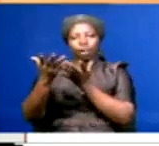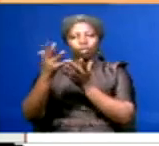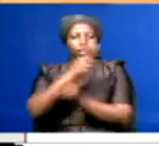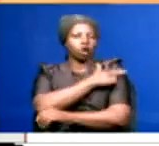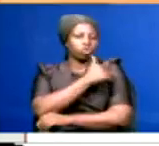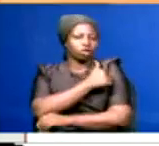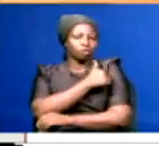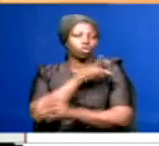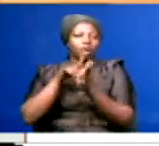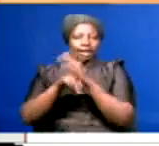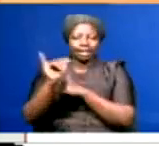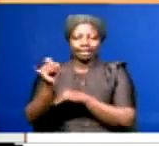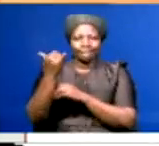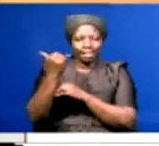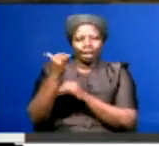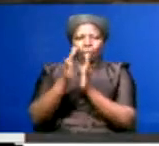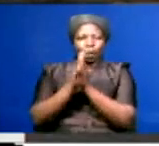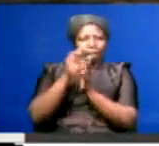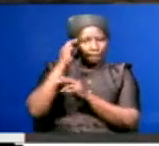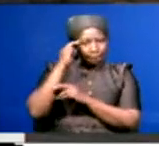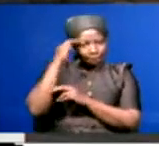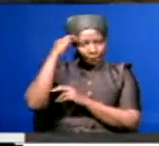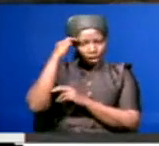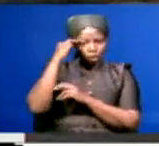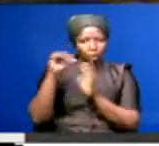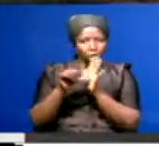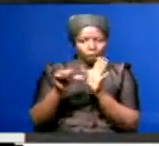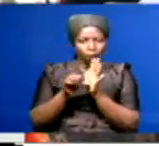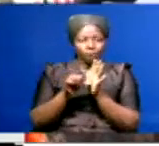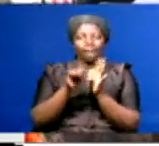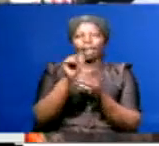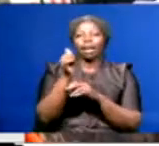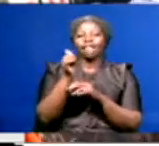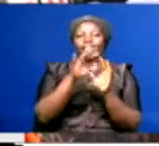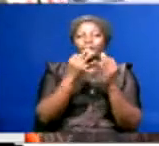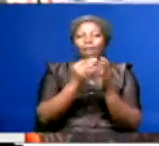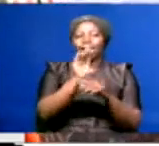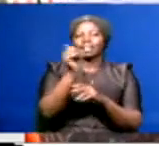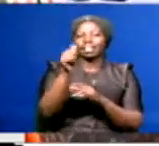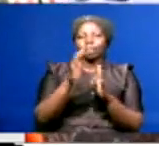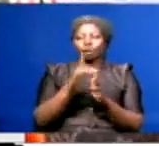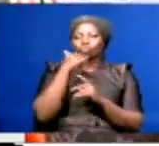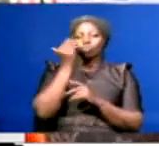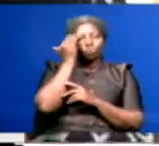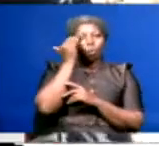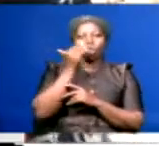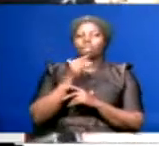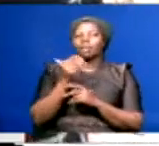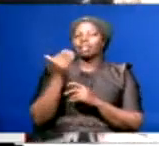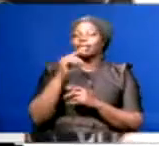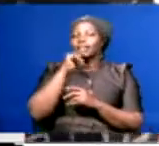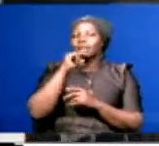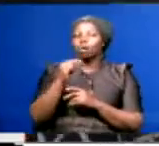ya kiakili. Familia inatoa wito kwa yeyote aliye na habari kuhusu aliko mvulana huyo kupiga ripoti kwa kituo cha polisi